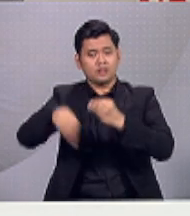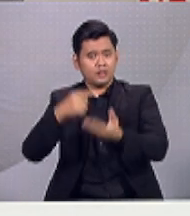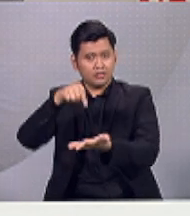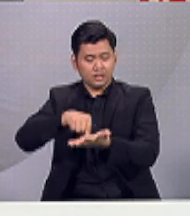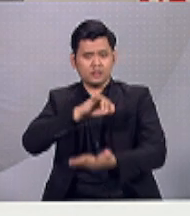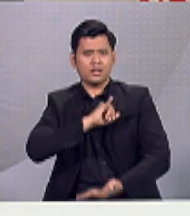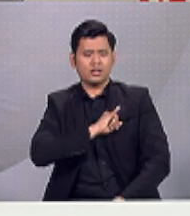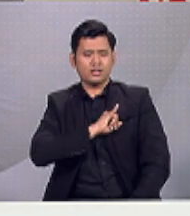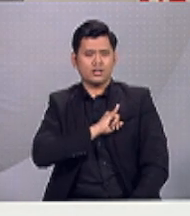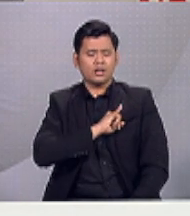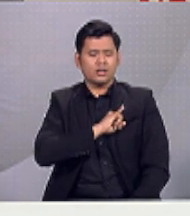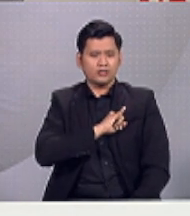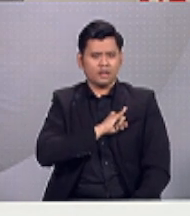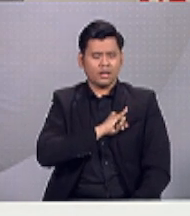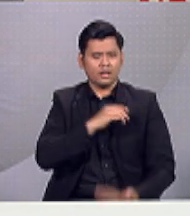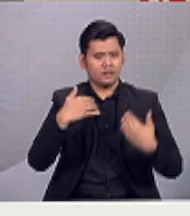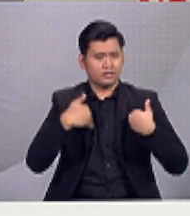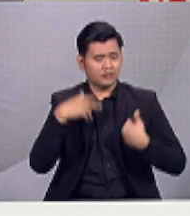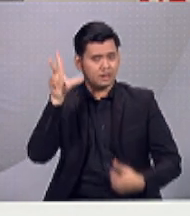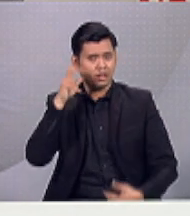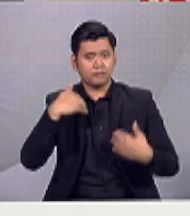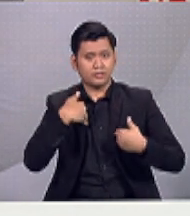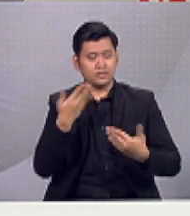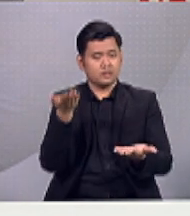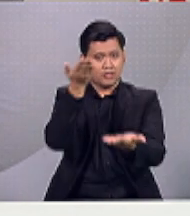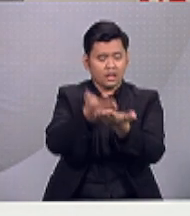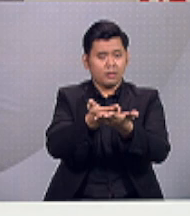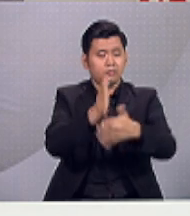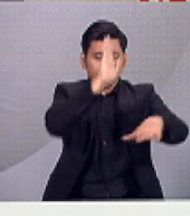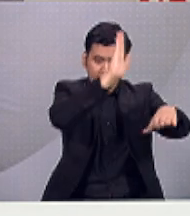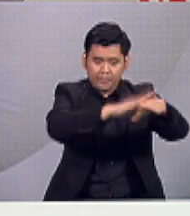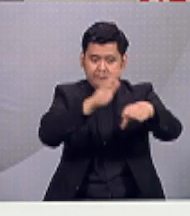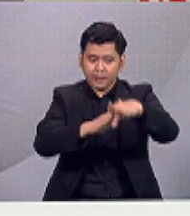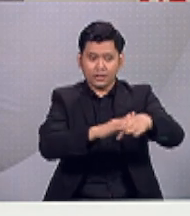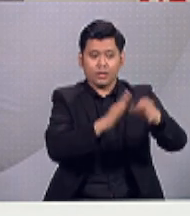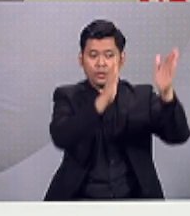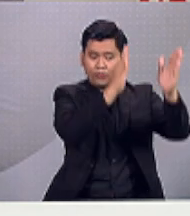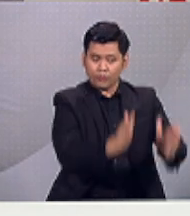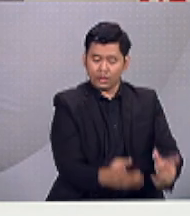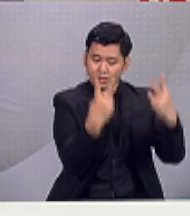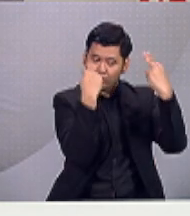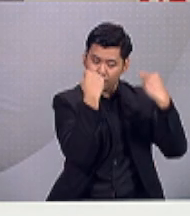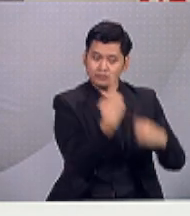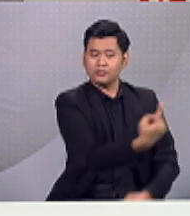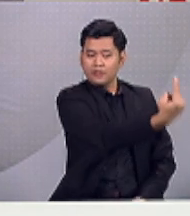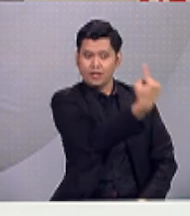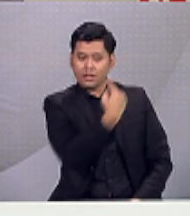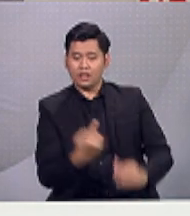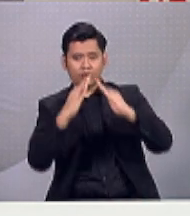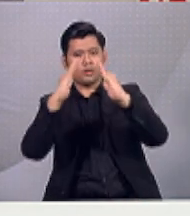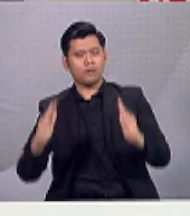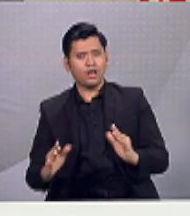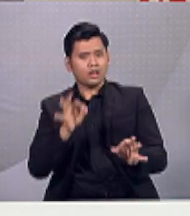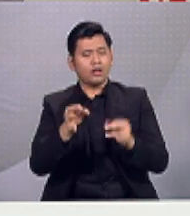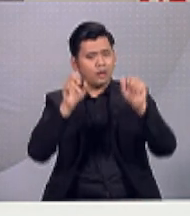yang bercadang memanggil tukang gunting peribadi ataupun personal ke rumah. Adakah itu dibenarkan? Jika dibenarkan, SOP